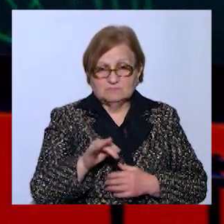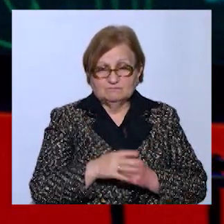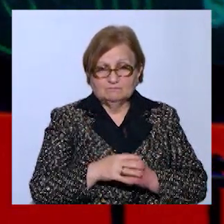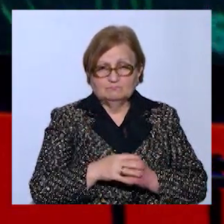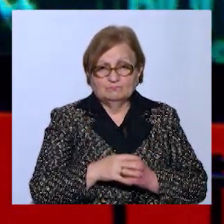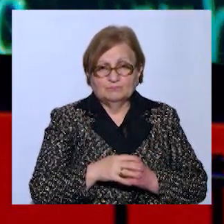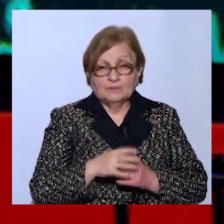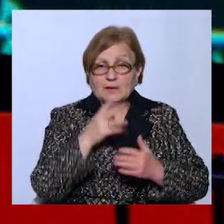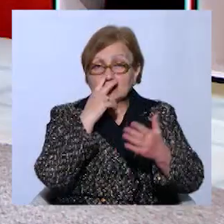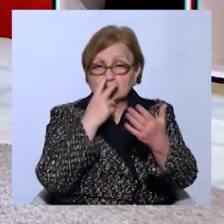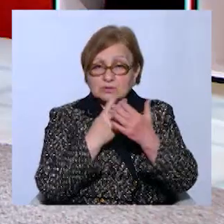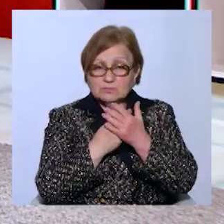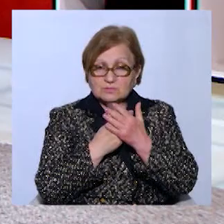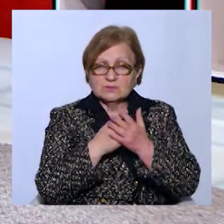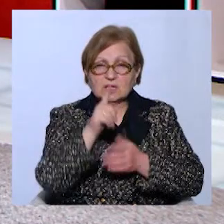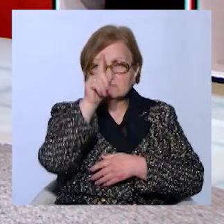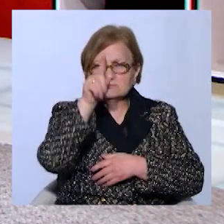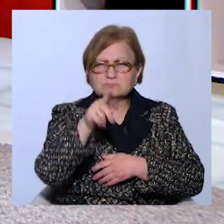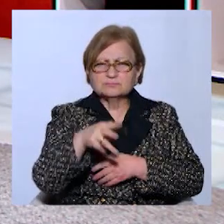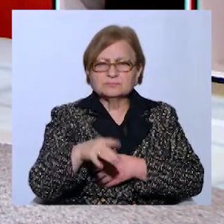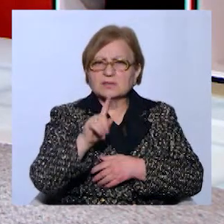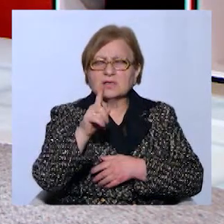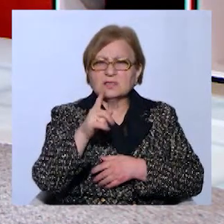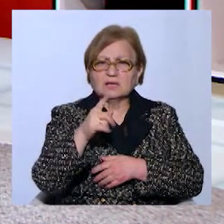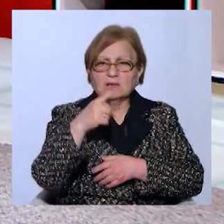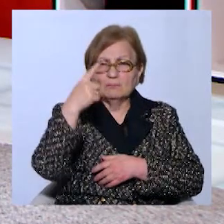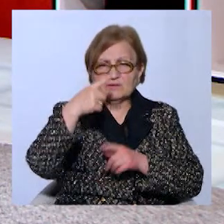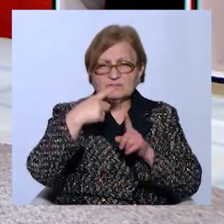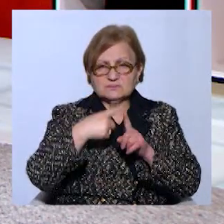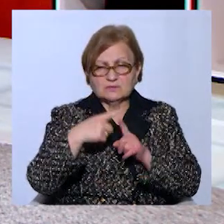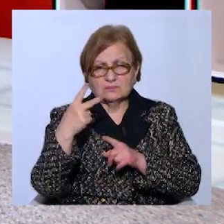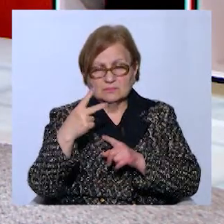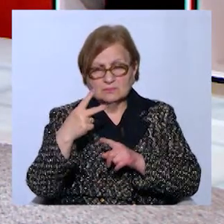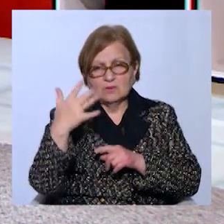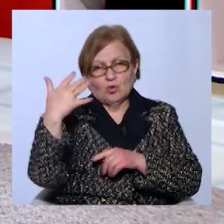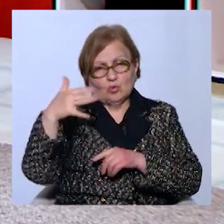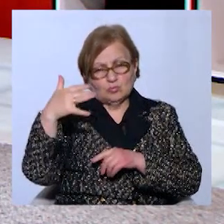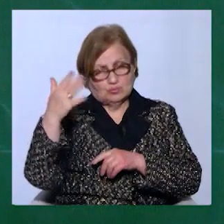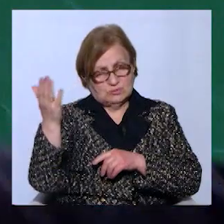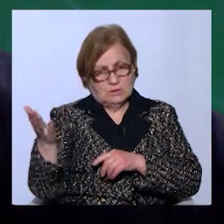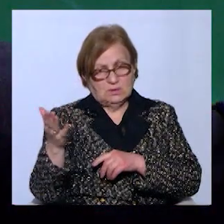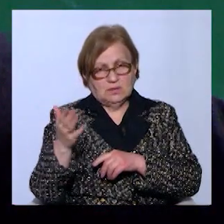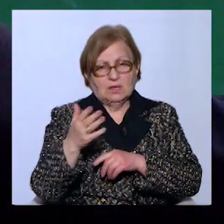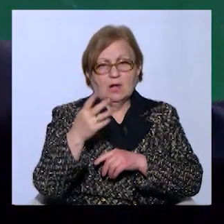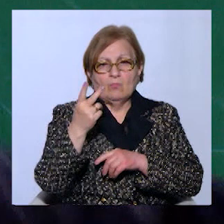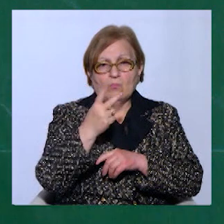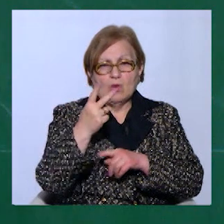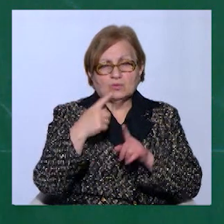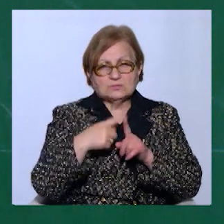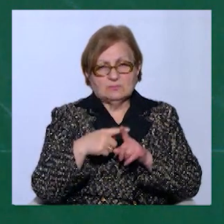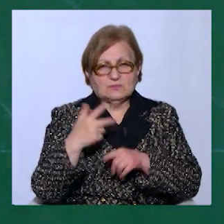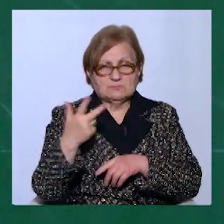აი მოდი შევხედოთ ამ მონაცემს. პირველს დამატებული მეორე არის 50 და მეორეს